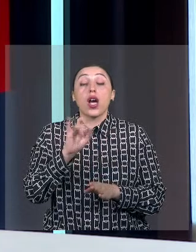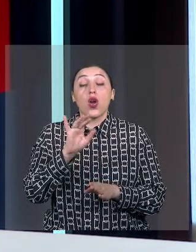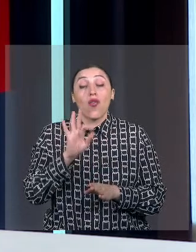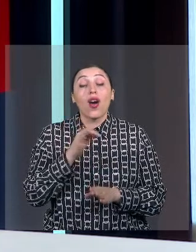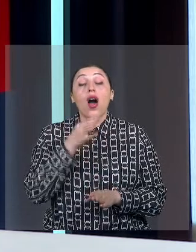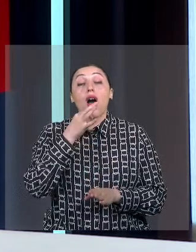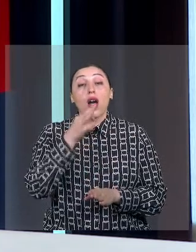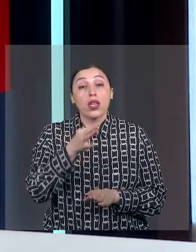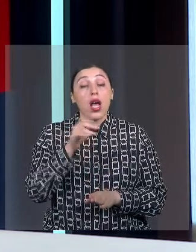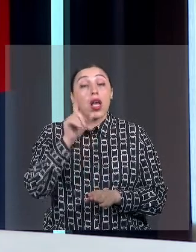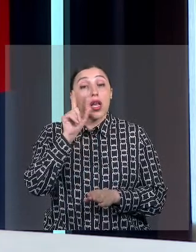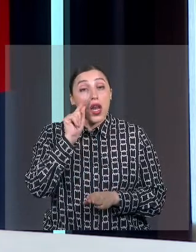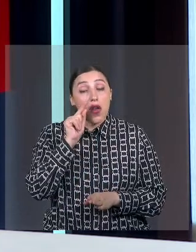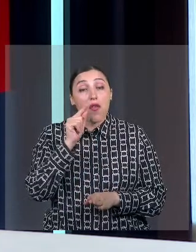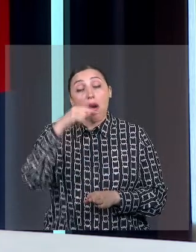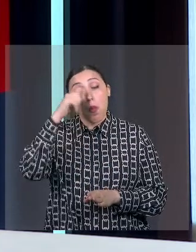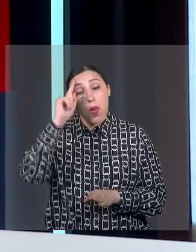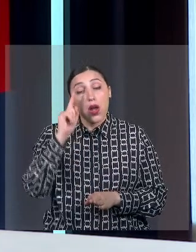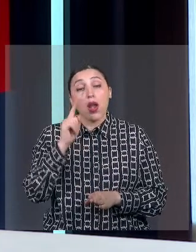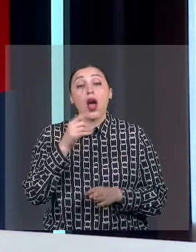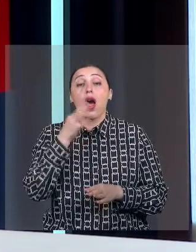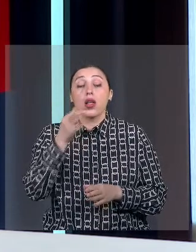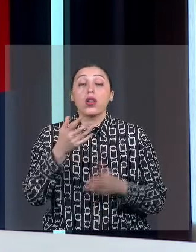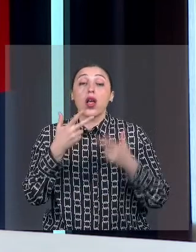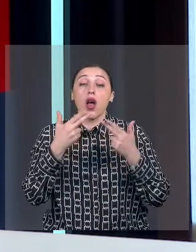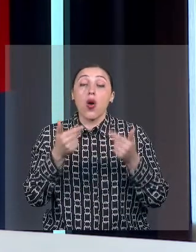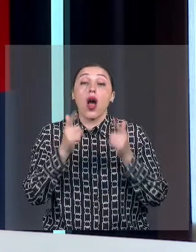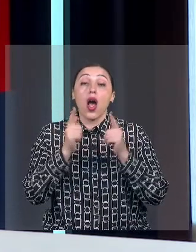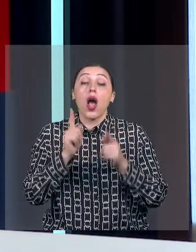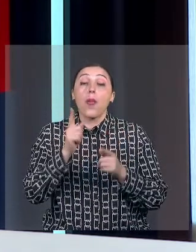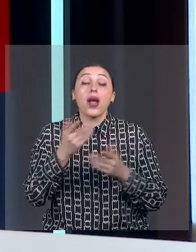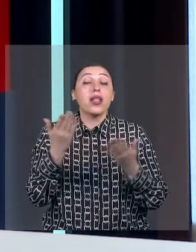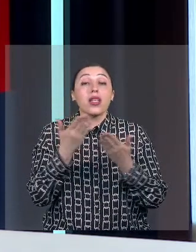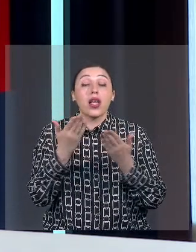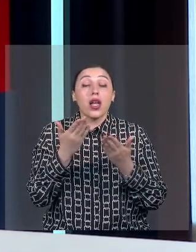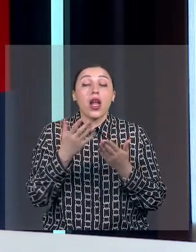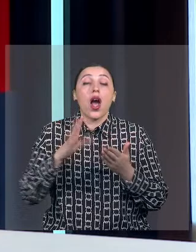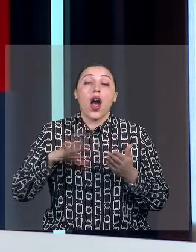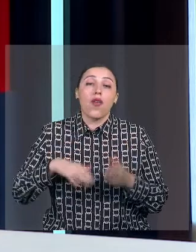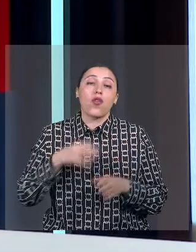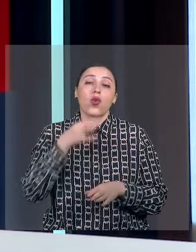ու Բաքուն հաստատել են իրենց պատրաստակամությունը, ժամկետների